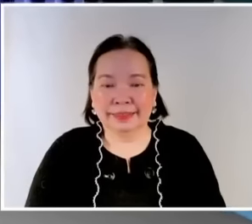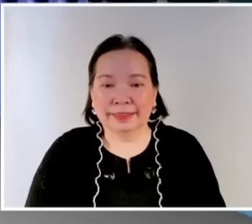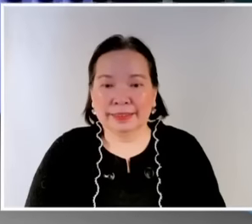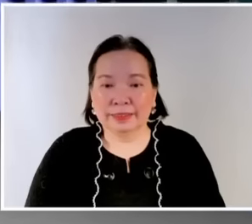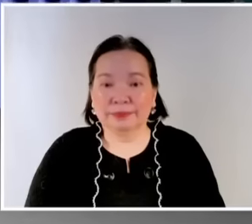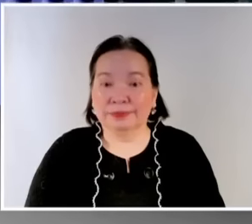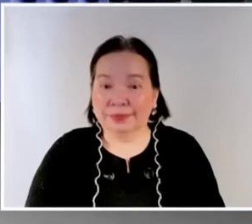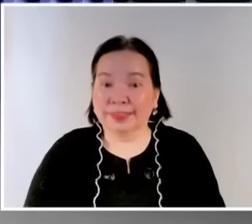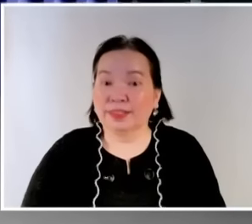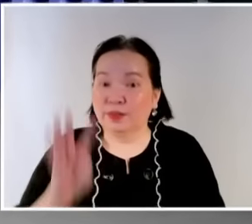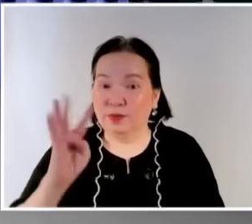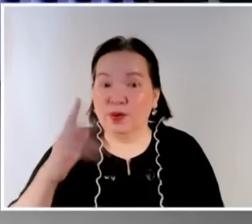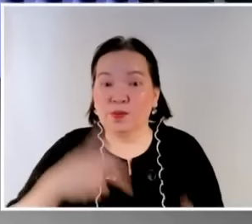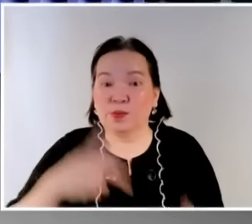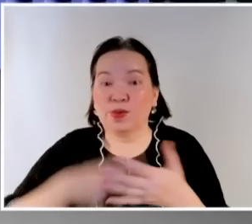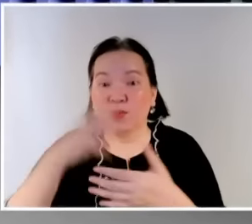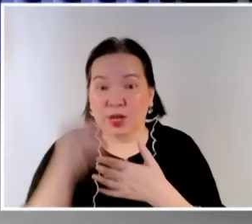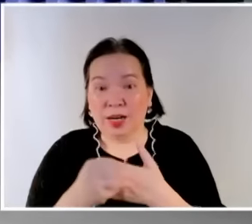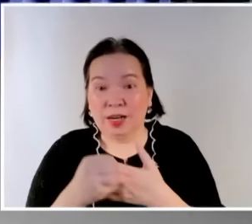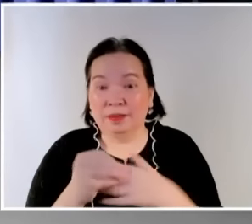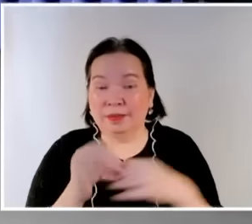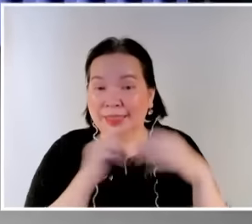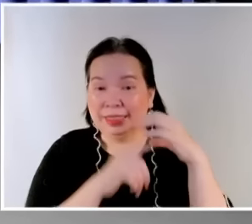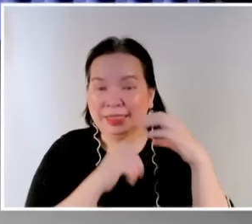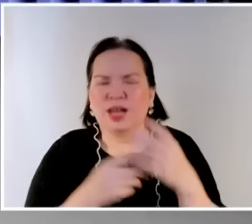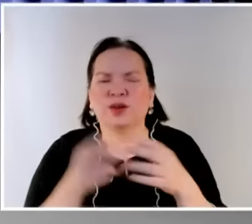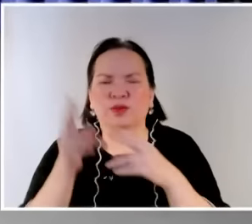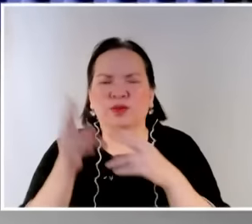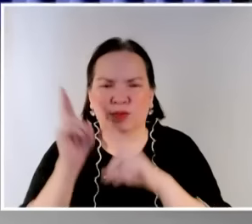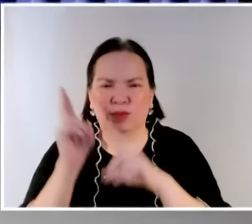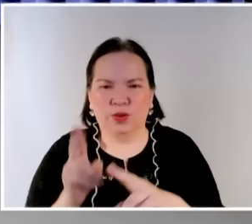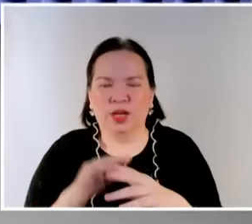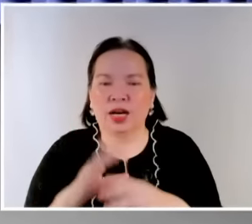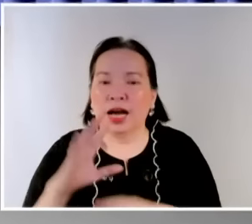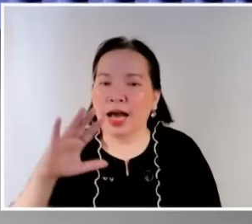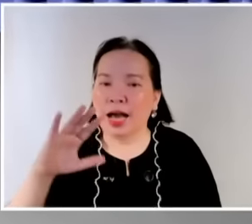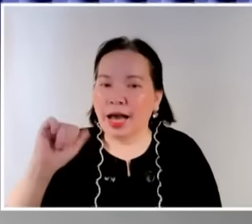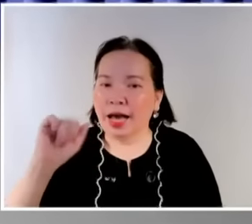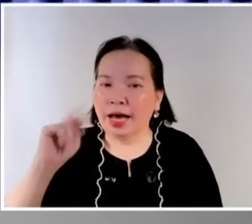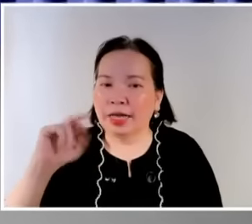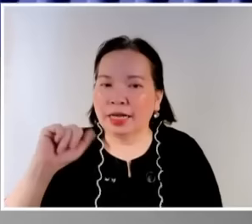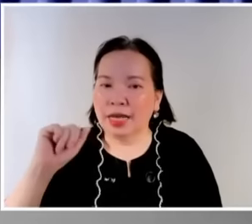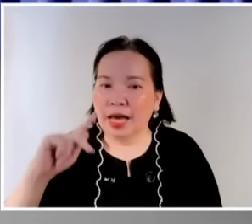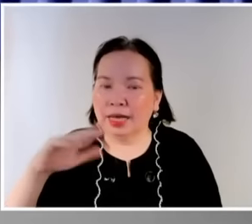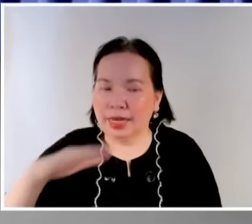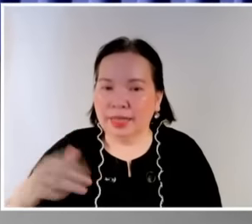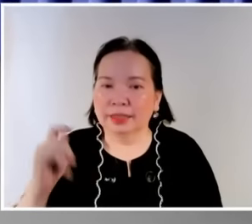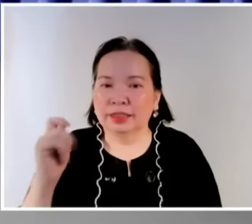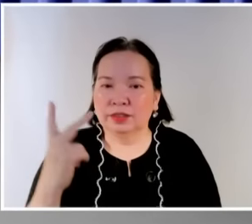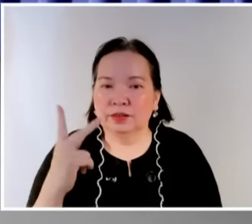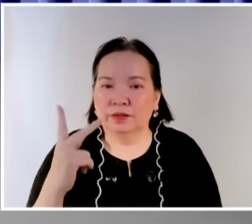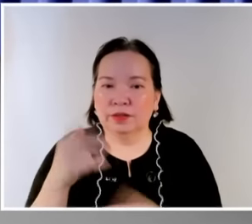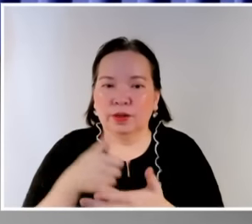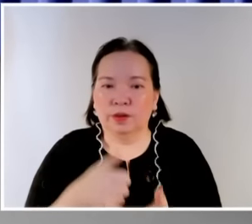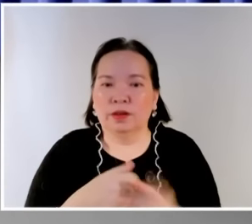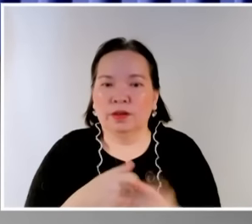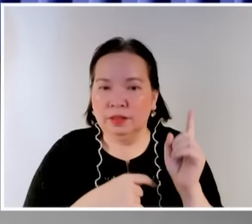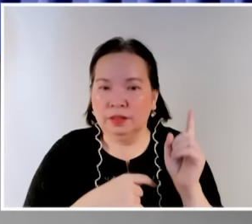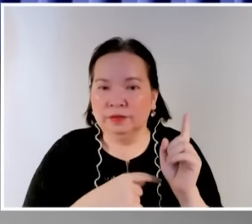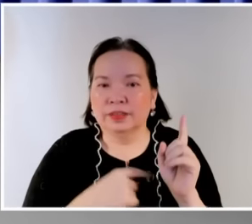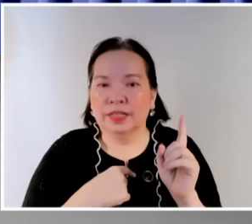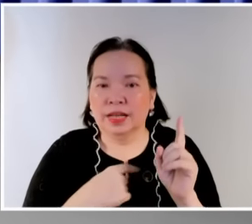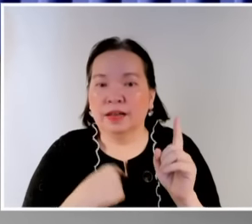Apat na programa ng ABS-CBN ang pinarangalan sa Anak TV Awards. Bibida naman sa Once on This Island musical ang ilang